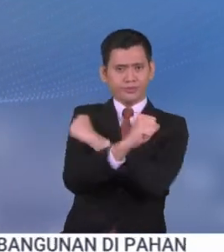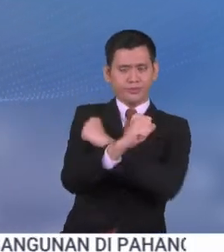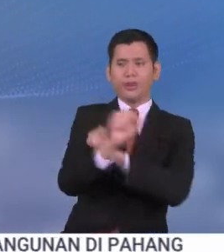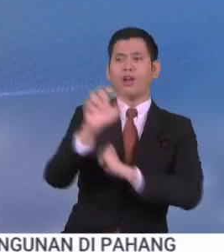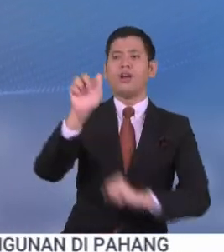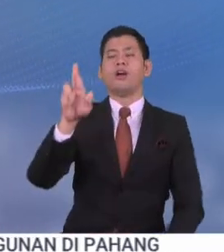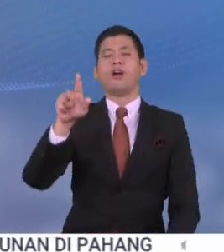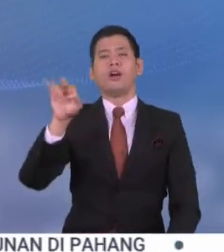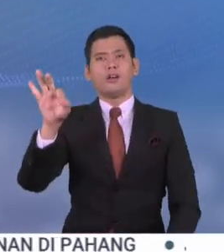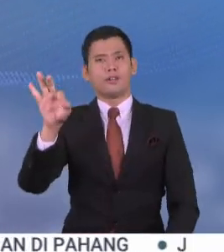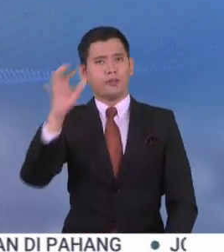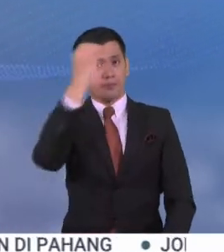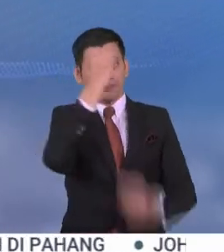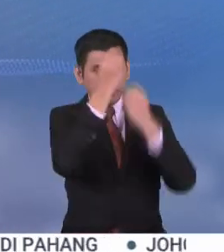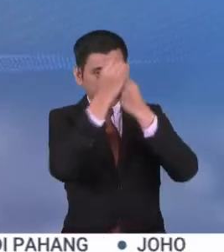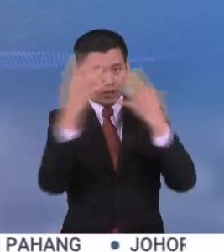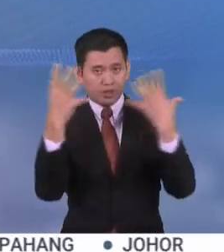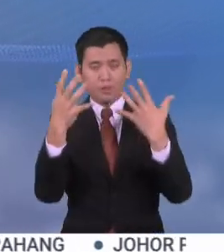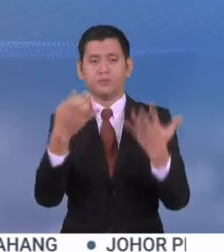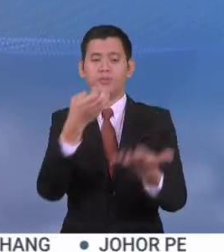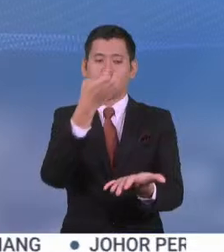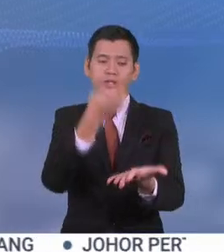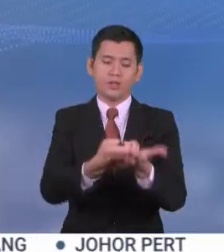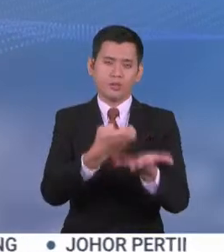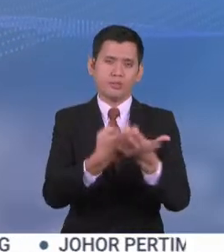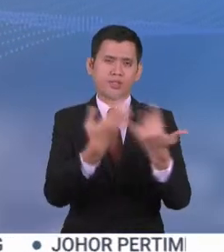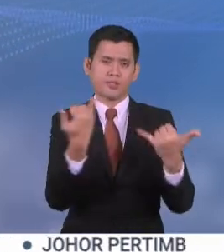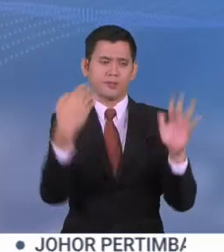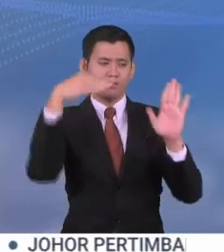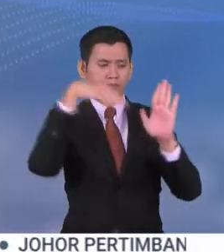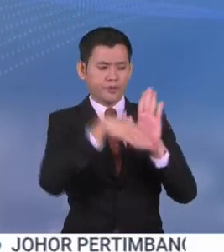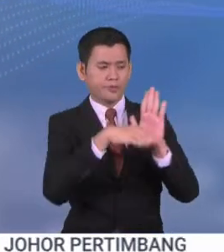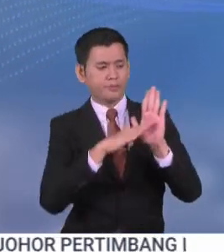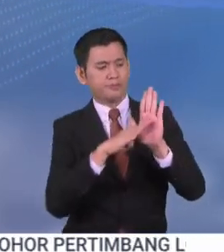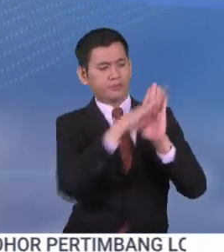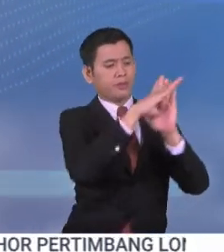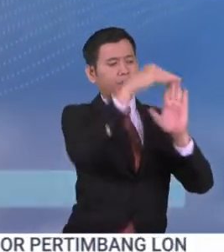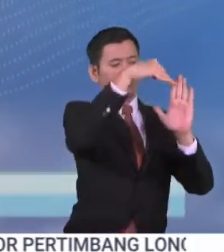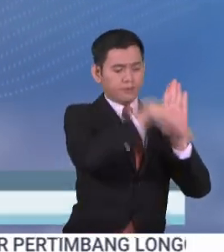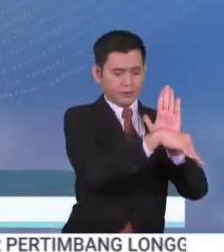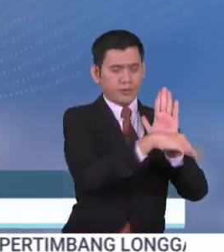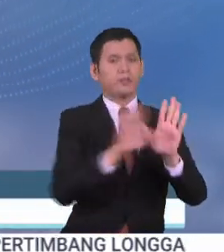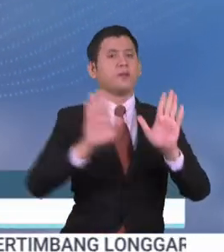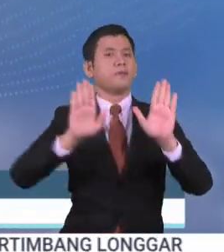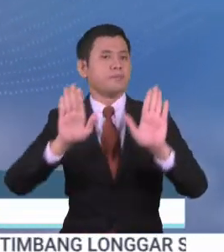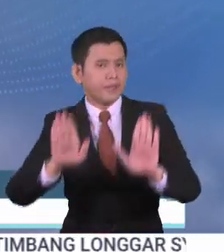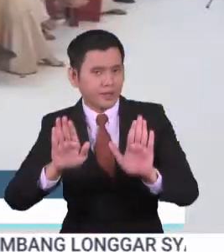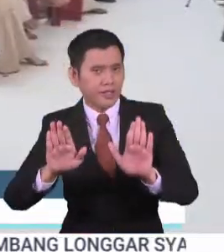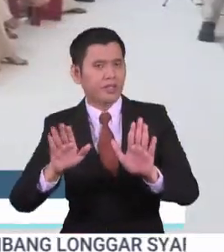Ariel, keadaan ekonomi yang tidak menentu membuatkan mereka lebih berhati-hati dalam mengatur strategi.